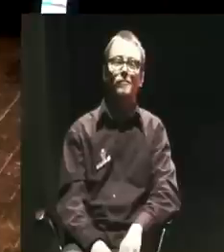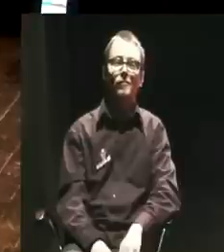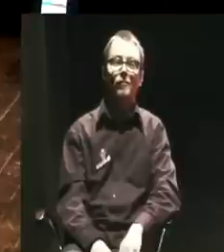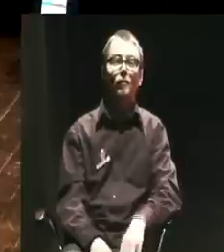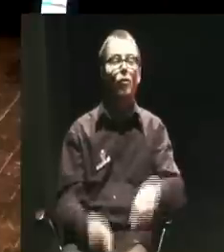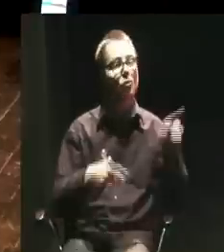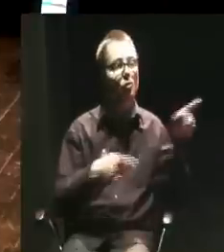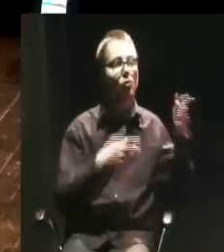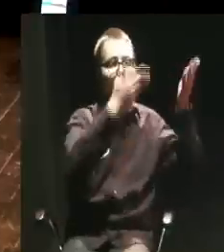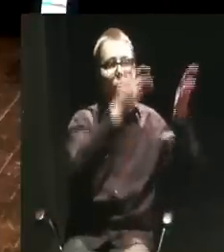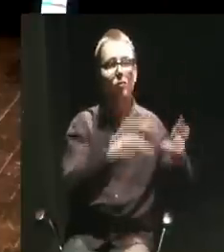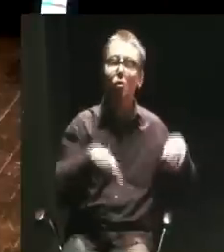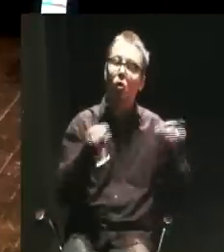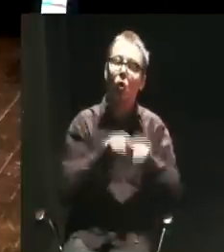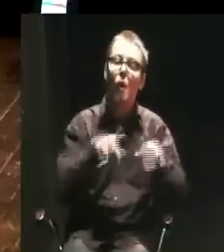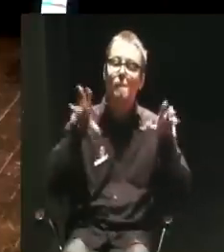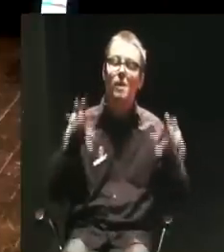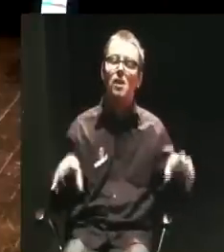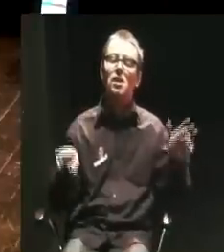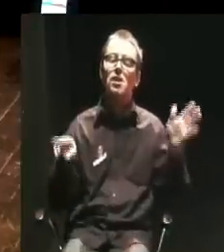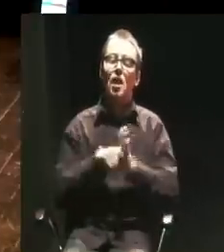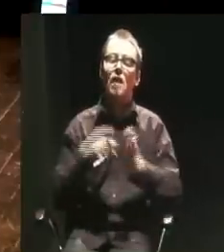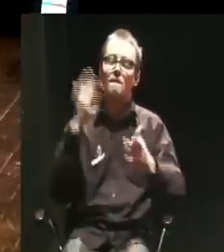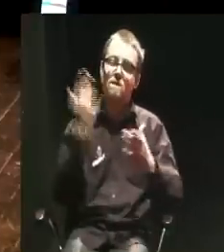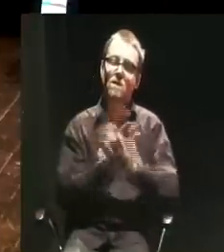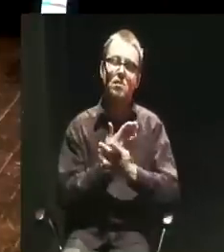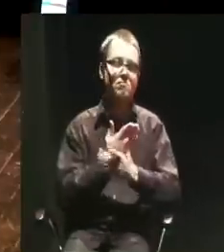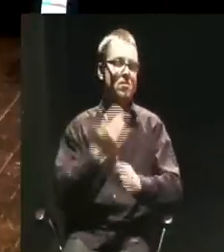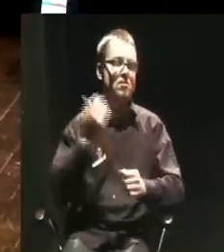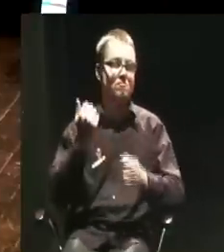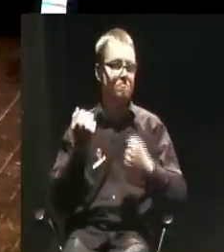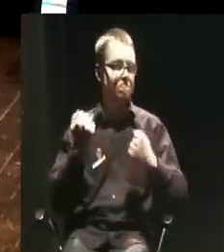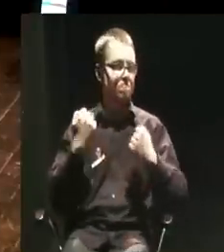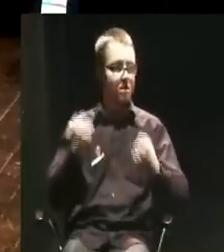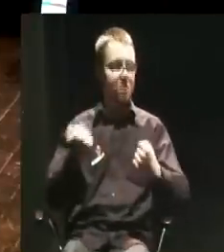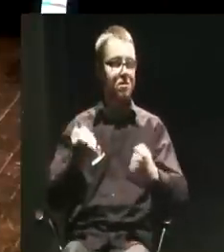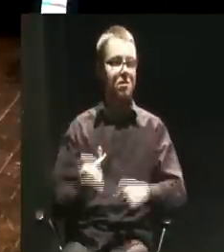prezes prężnie działającej dzisiaj organizacji, która animuje